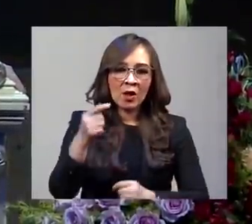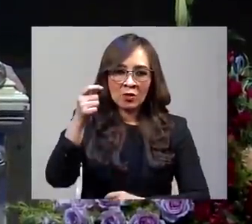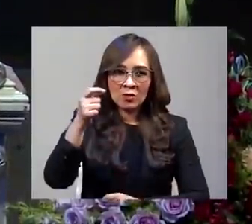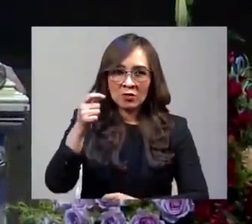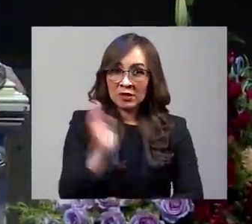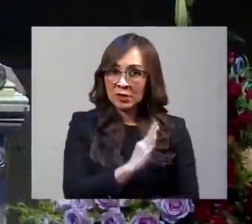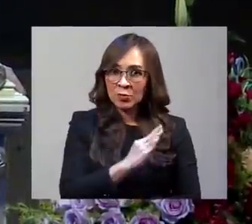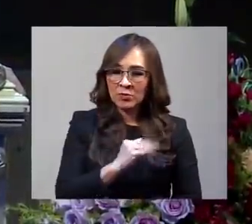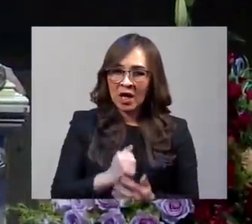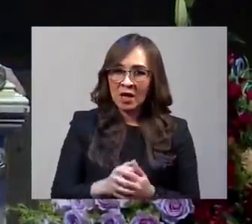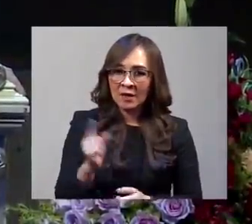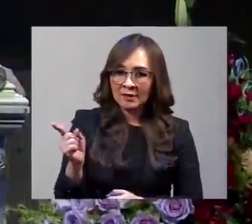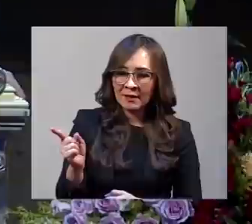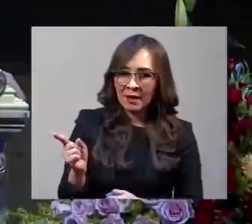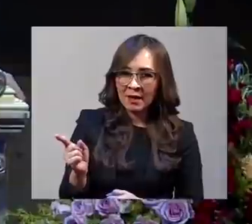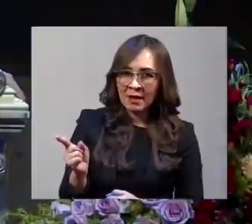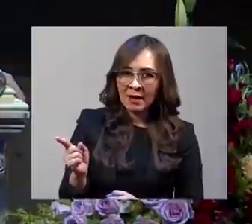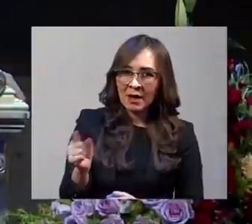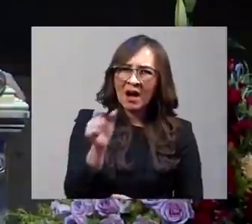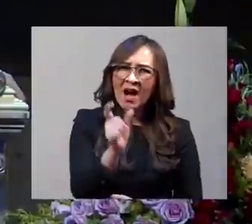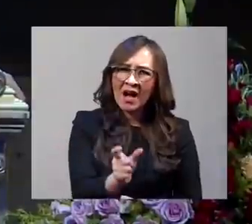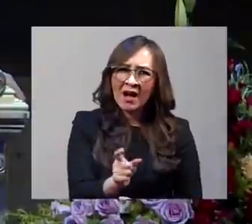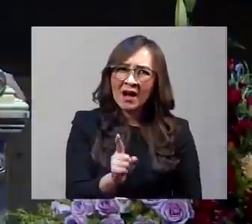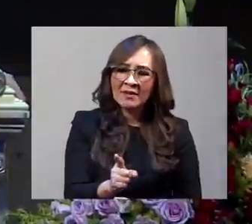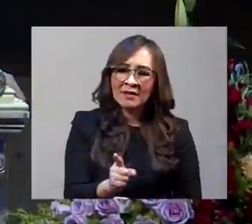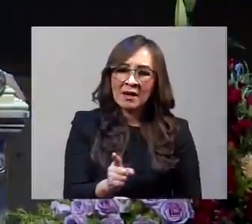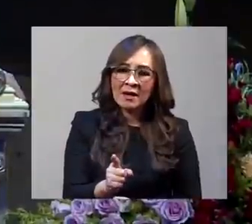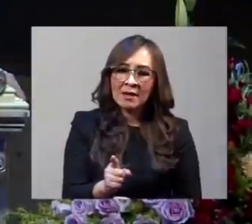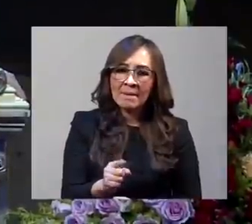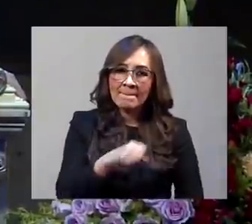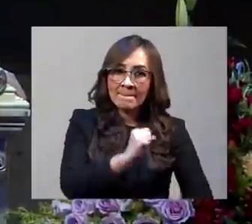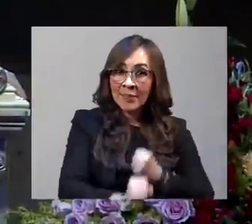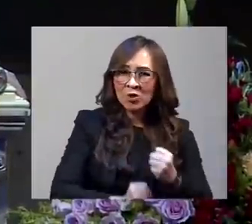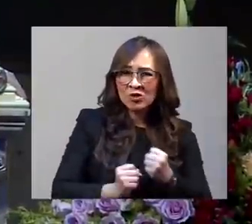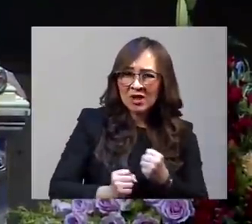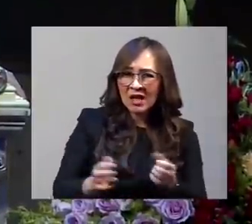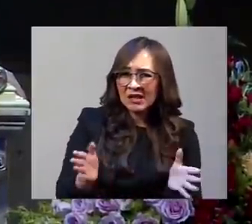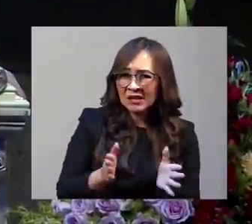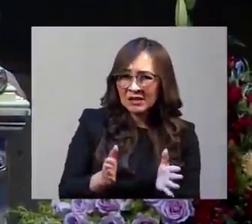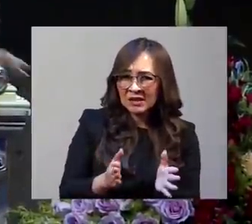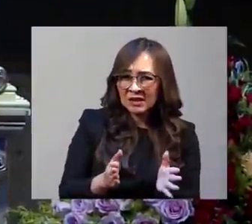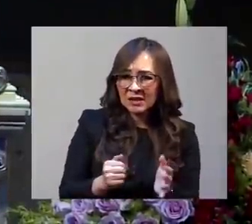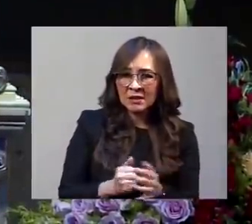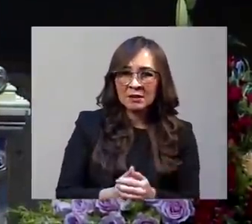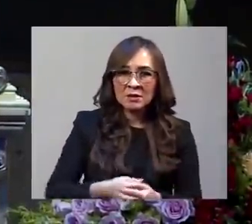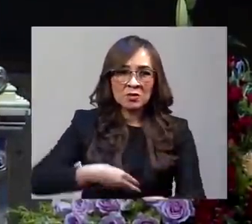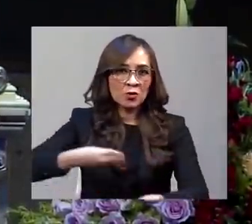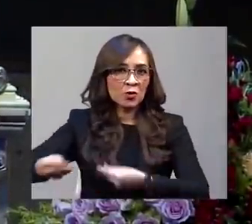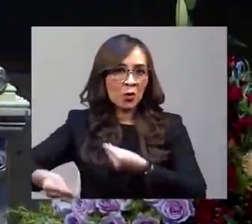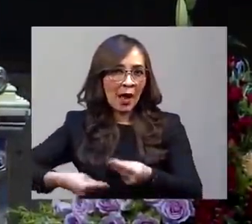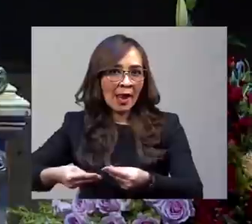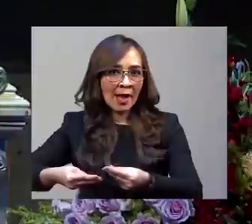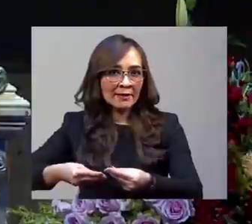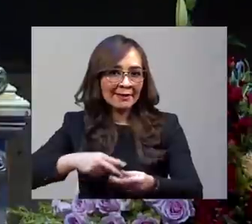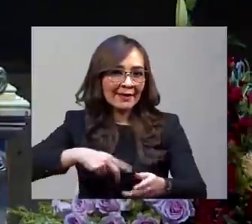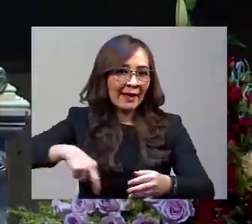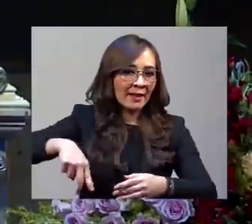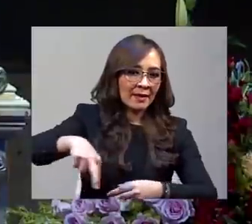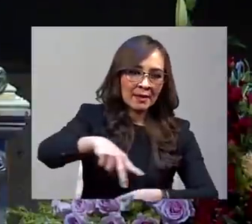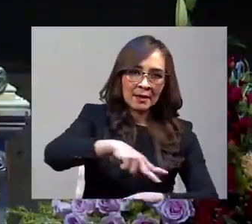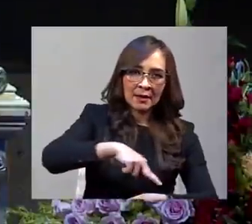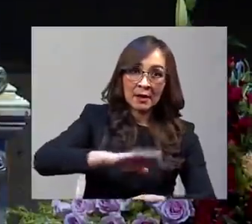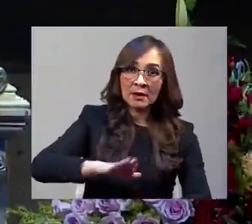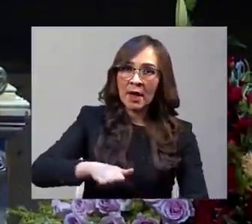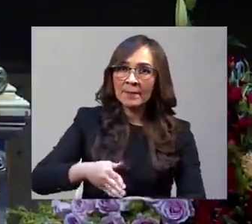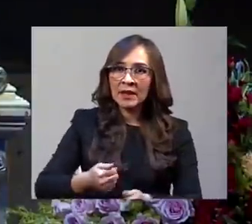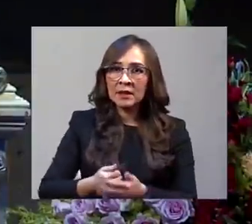Dia hanya tadinya pengusaha kecil. Dia tadinya hanya pedagang keliling. Tapi makin dia mengandalkan Tuhan, ada saja berkat Tuhan,